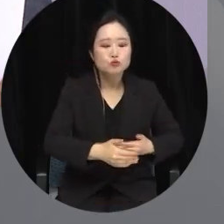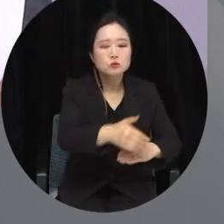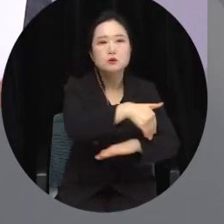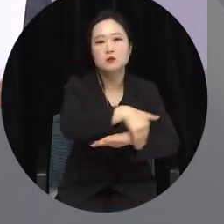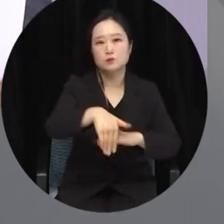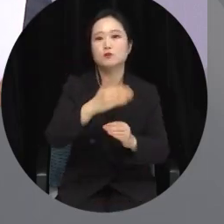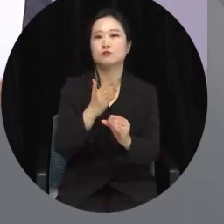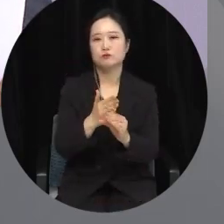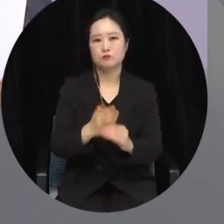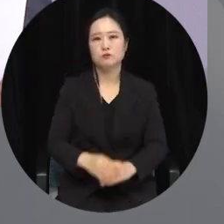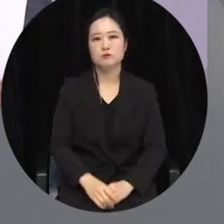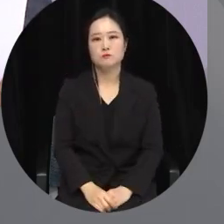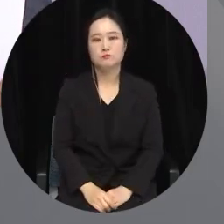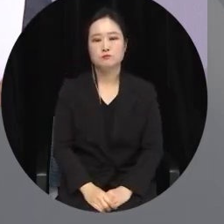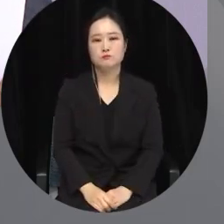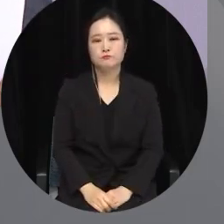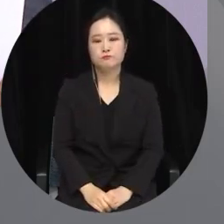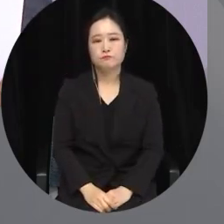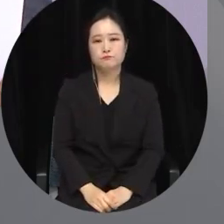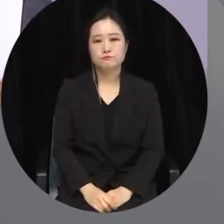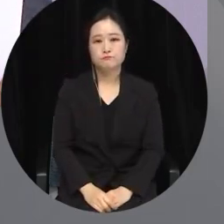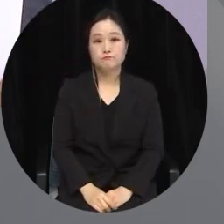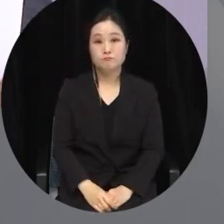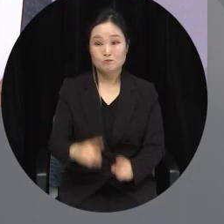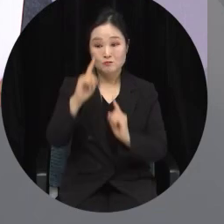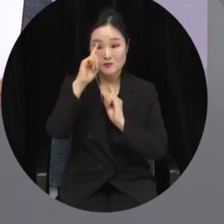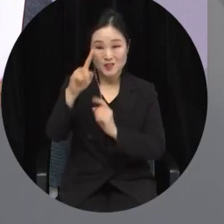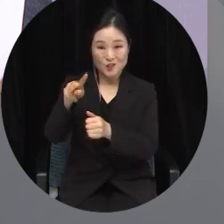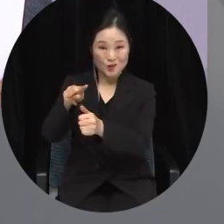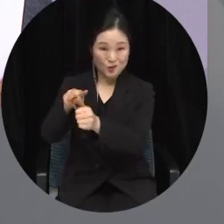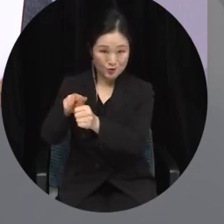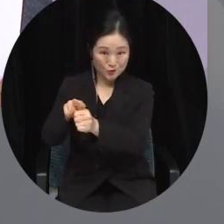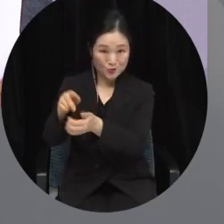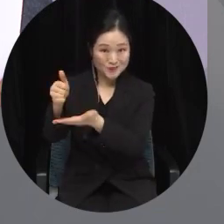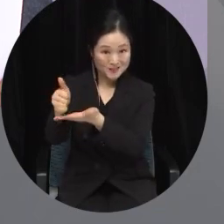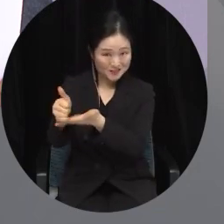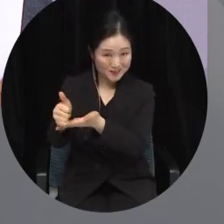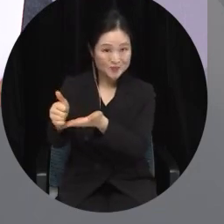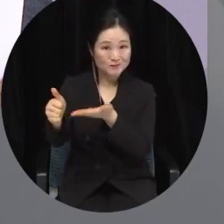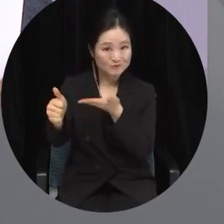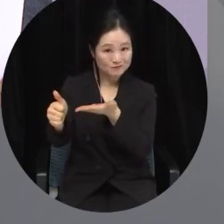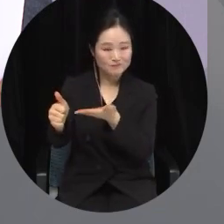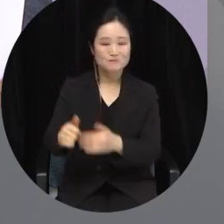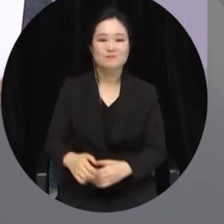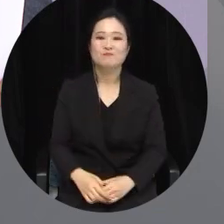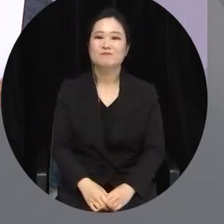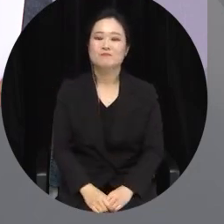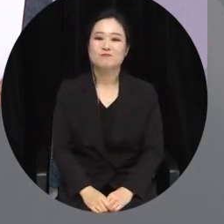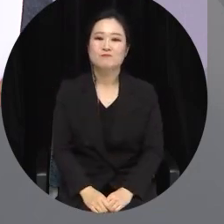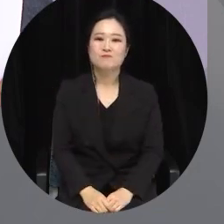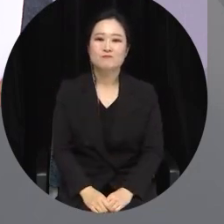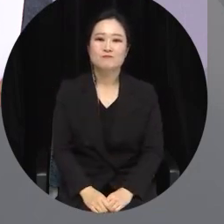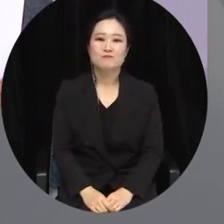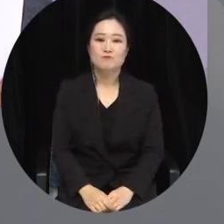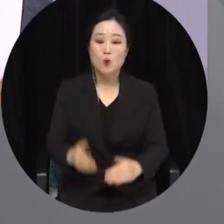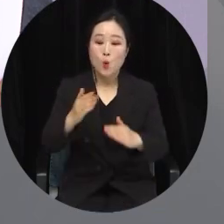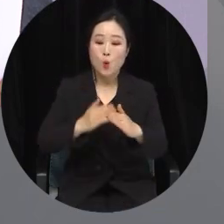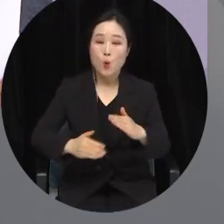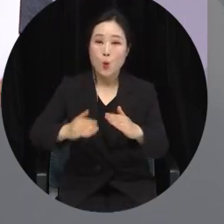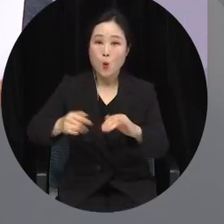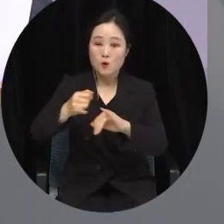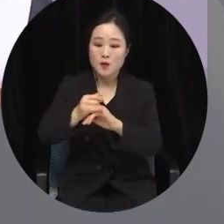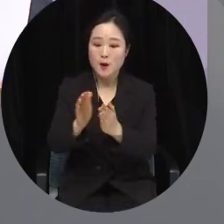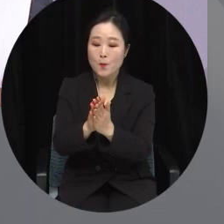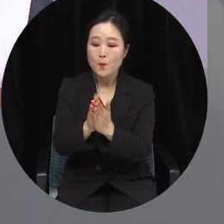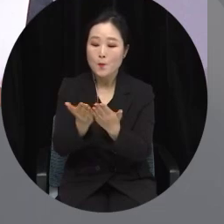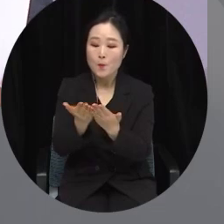있습니다. 이용선 후보님께서 공약집을 보니 재선의 힘으로